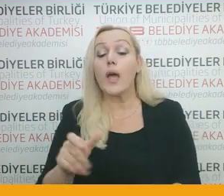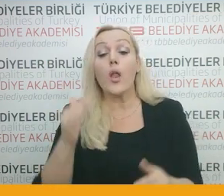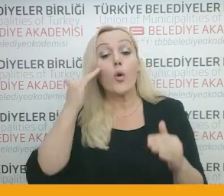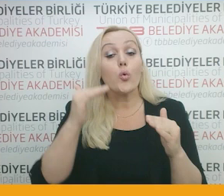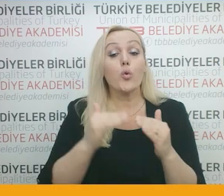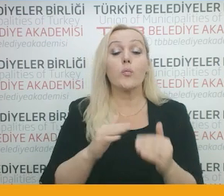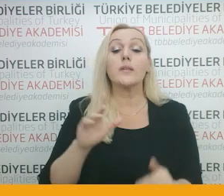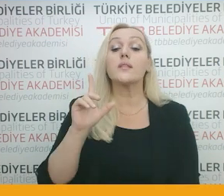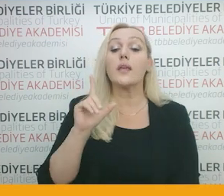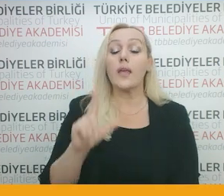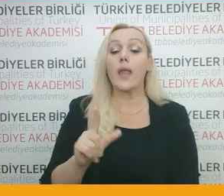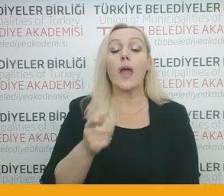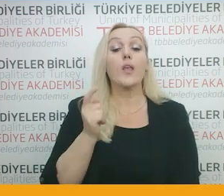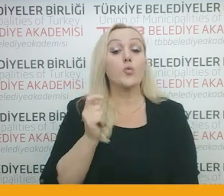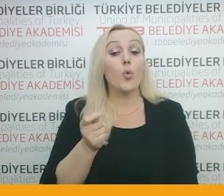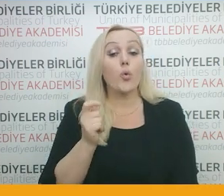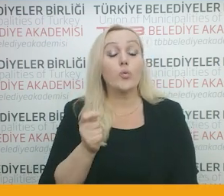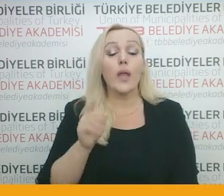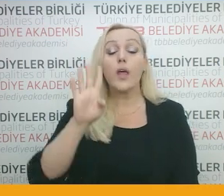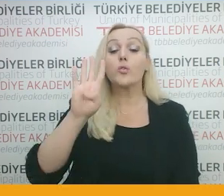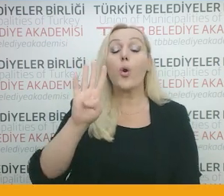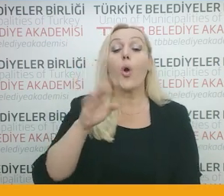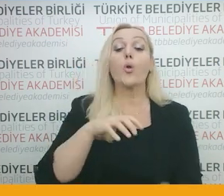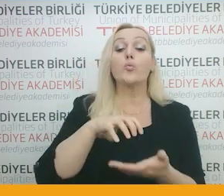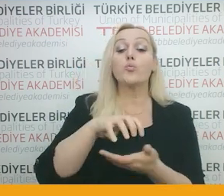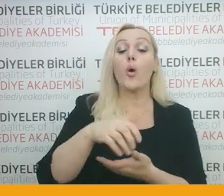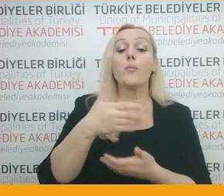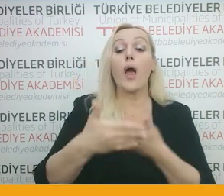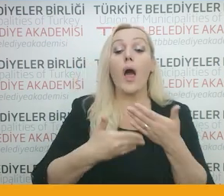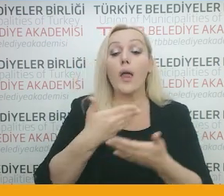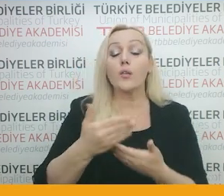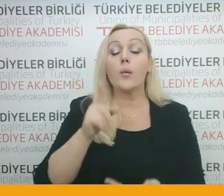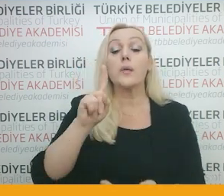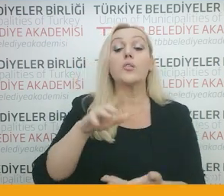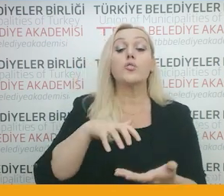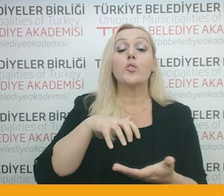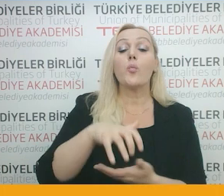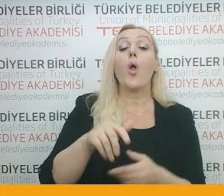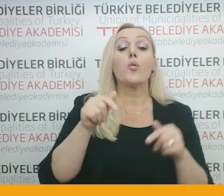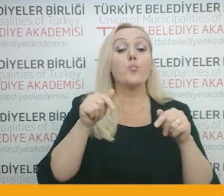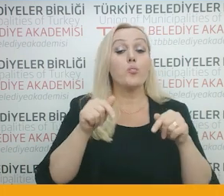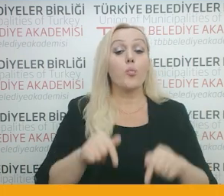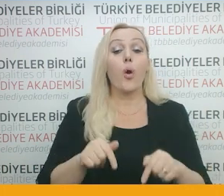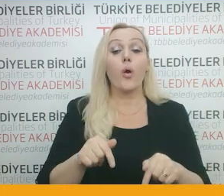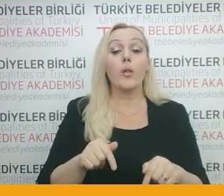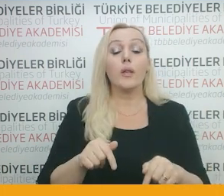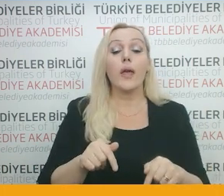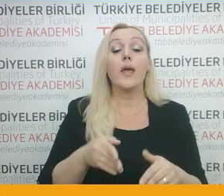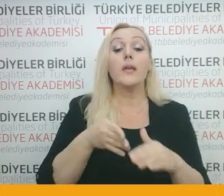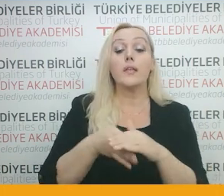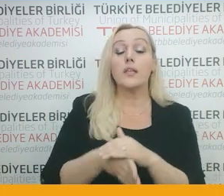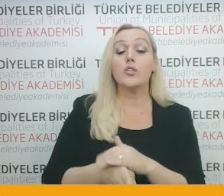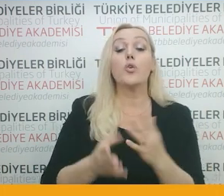uyması gereken zorunlulukları dördüncü bölümde bahsediyor. Birinci kısım bu şekilde